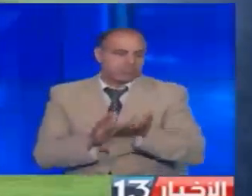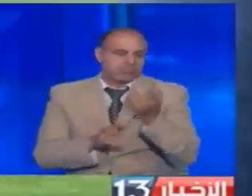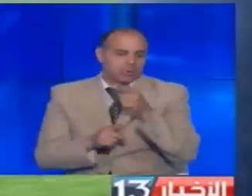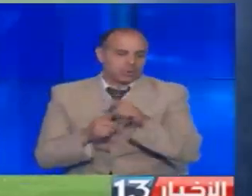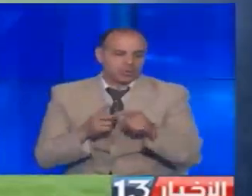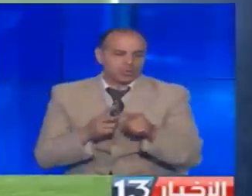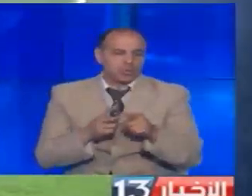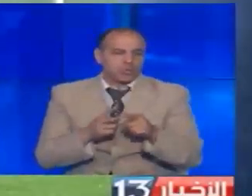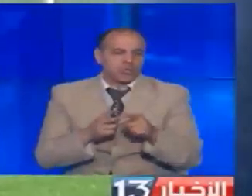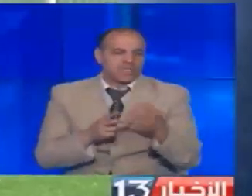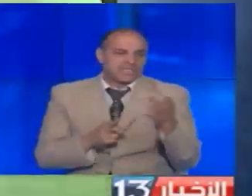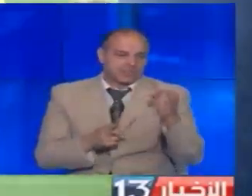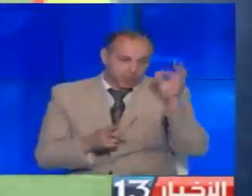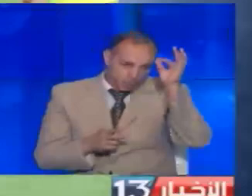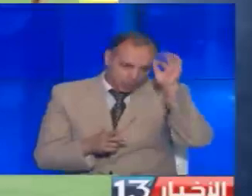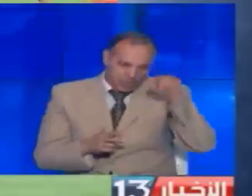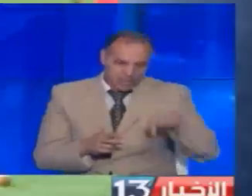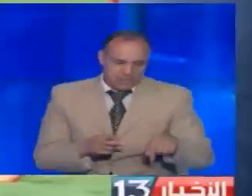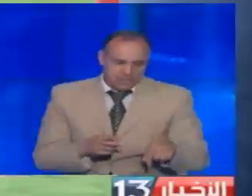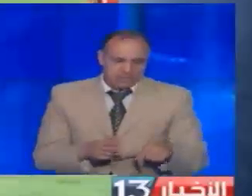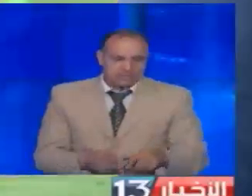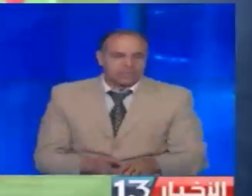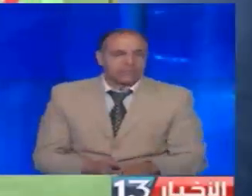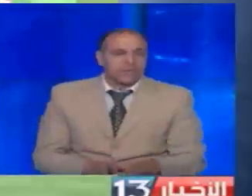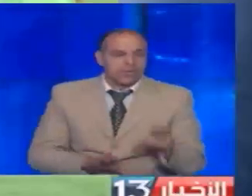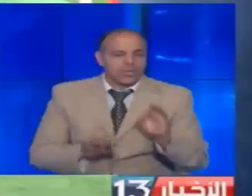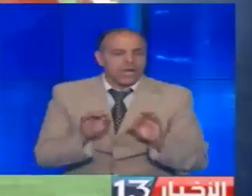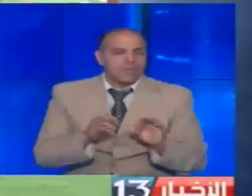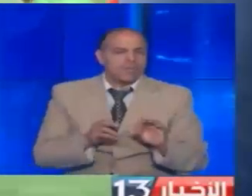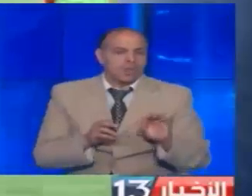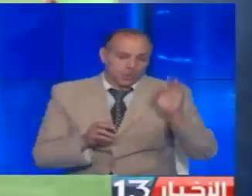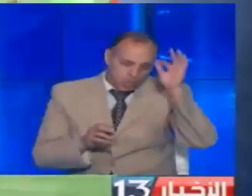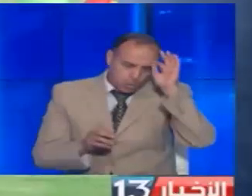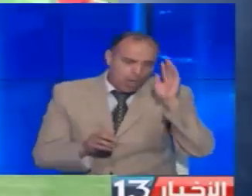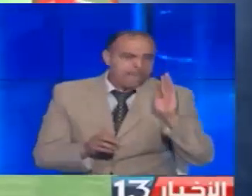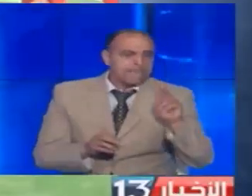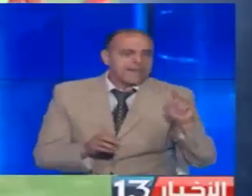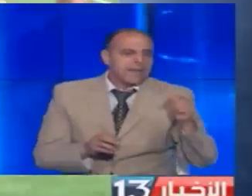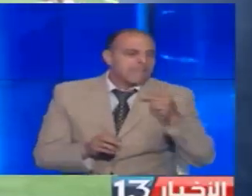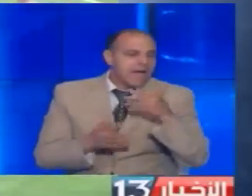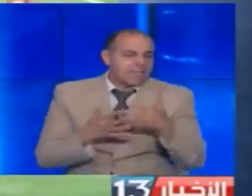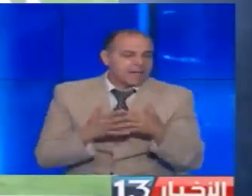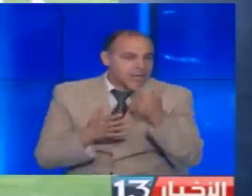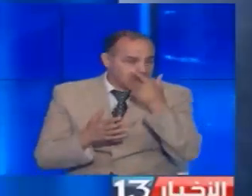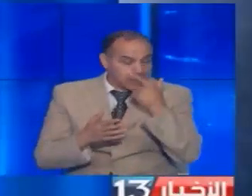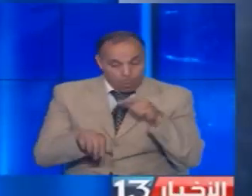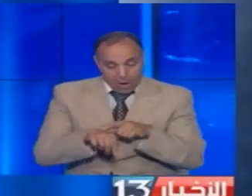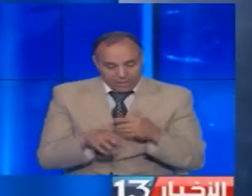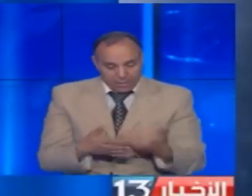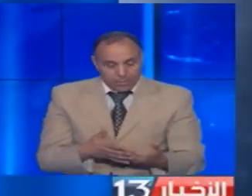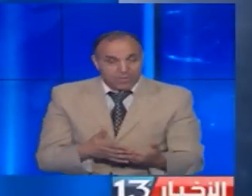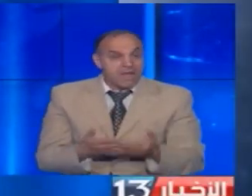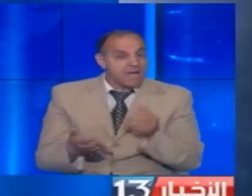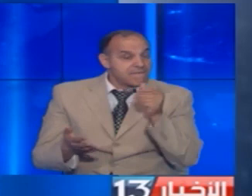منهما مقابل صفر من النقاط بالنسبة إلى المنتخبين التونسي والبنامي إلى حد الآن